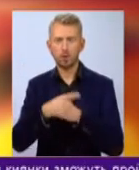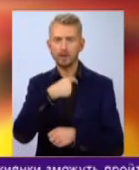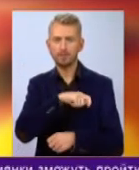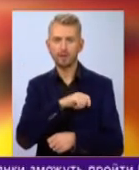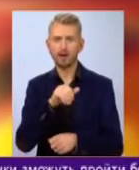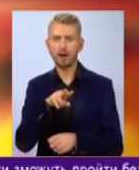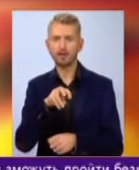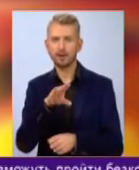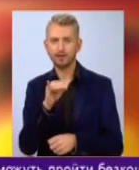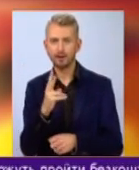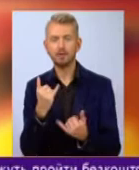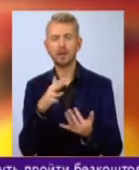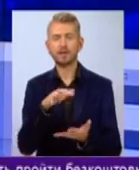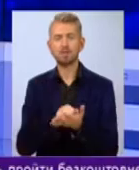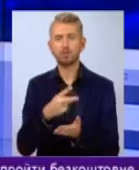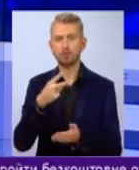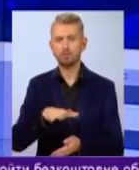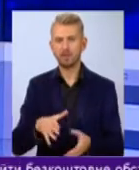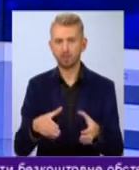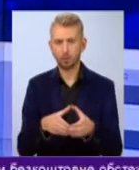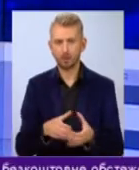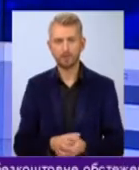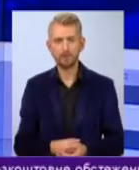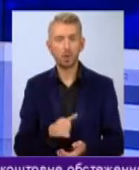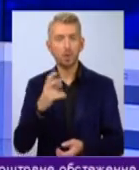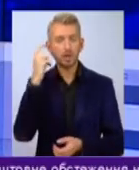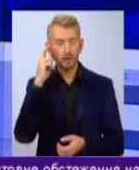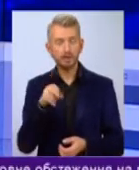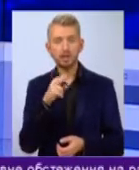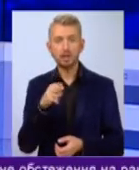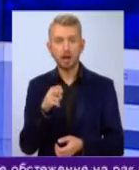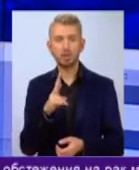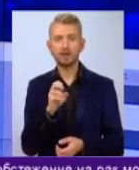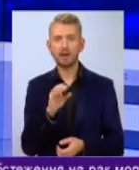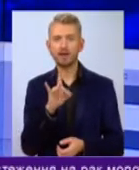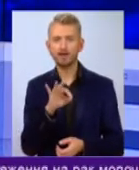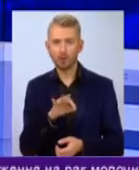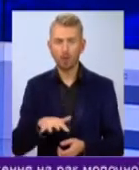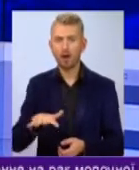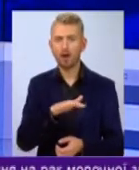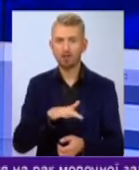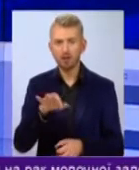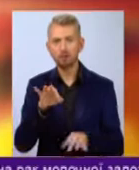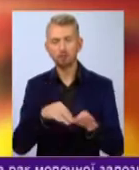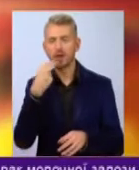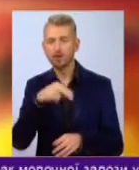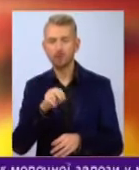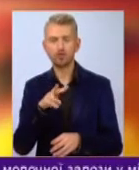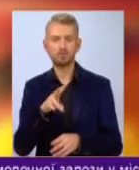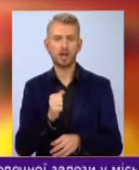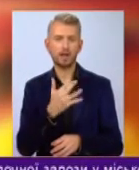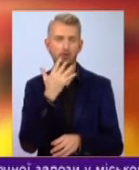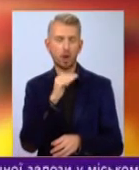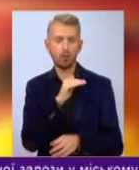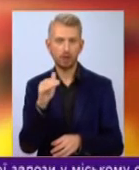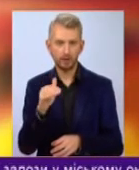атлетики. Зараз посідають 2-е місце в групі. У київських динамівців на Євроарені восени справи складаються краще, ніж на національній.